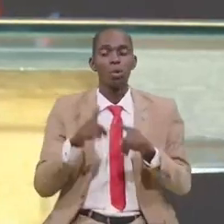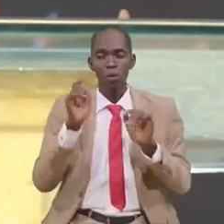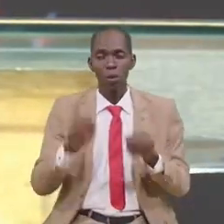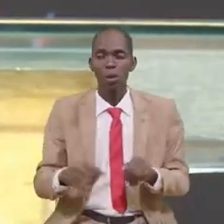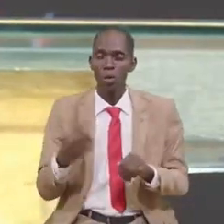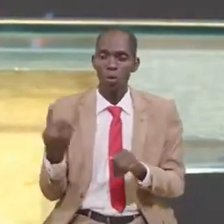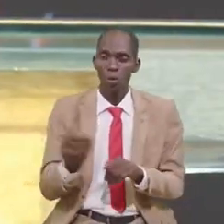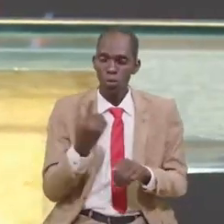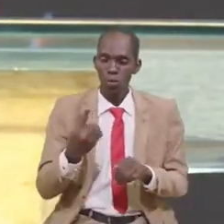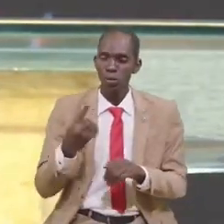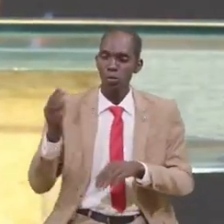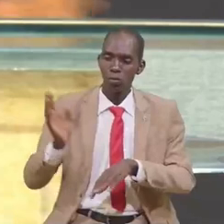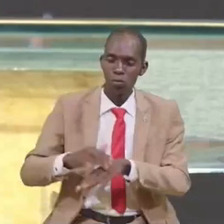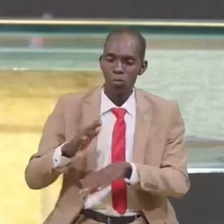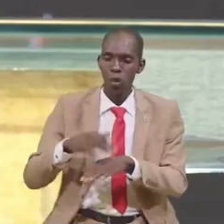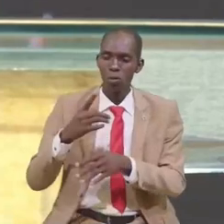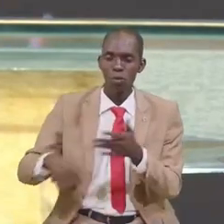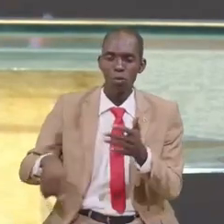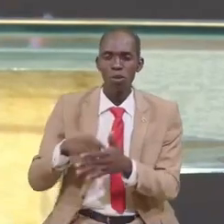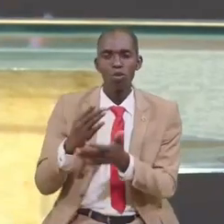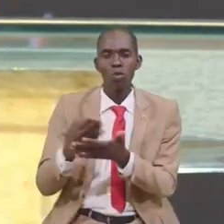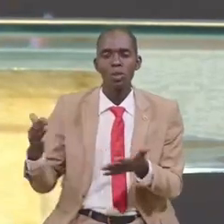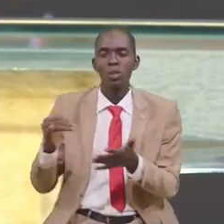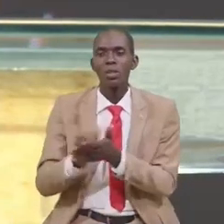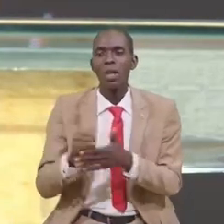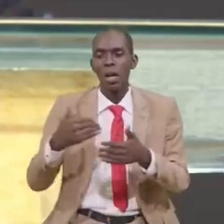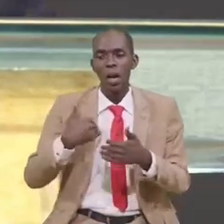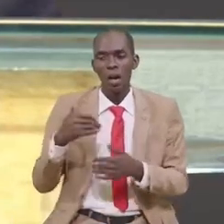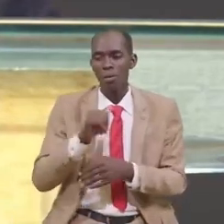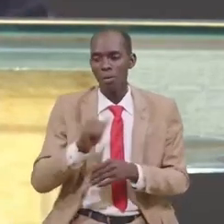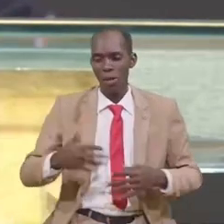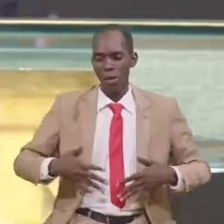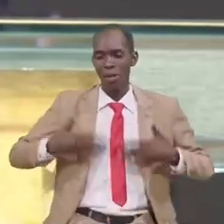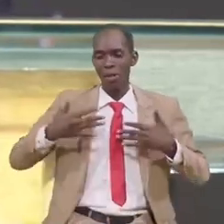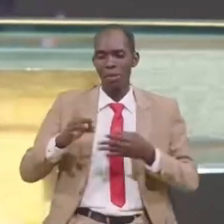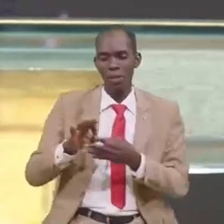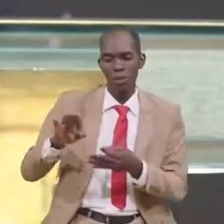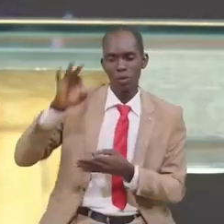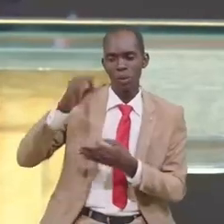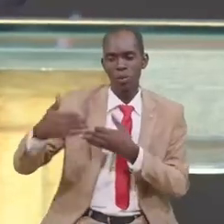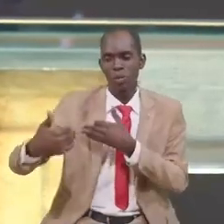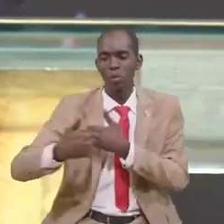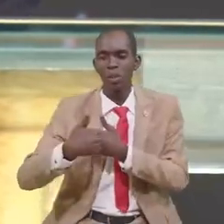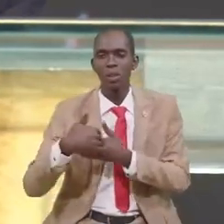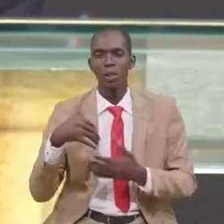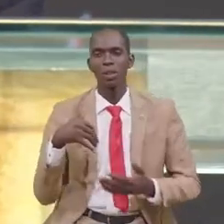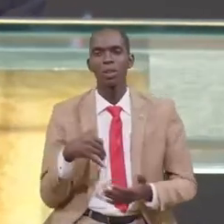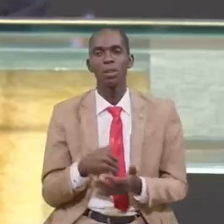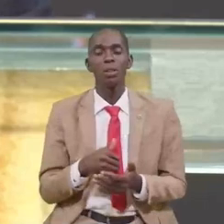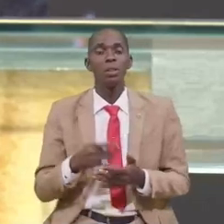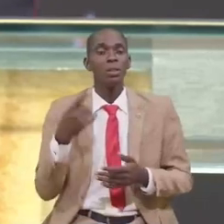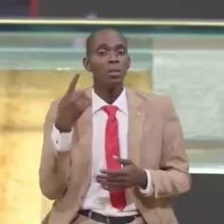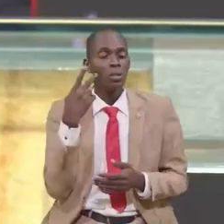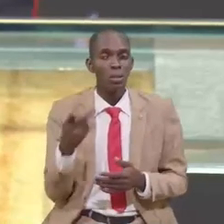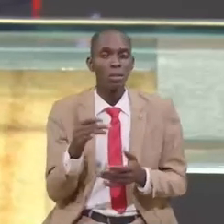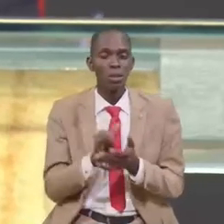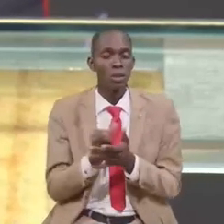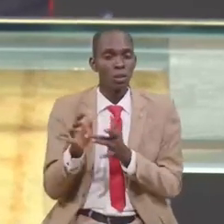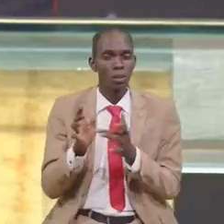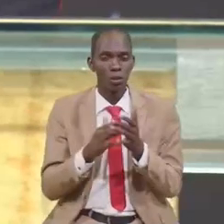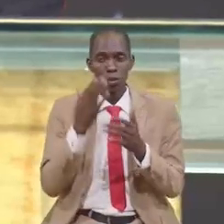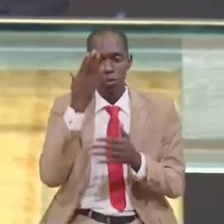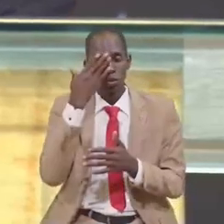réprimander, menacer ce qui a l'esprit derrière ou ce qui a une volonté. Là, Jésus a reconnu